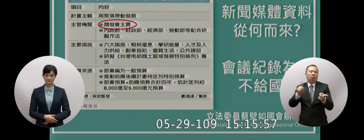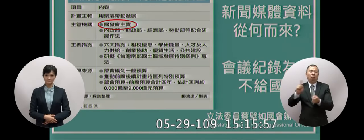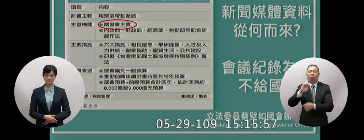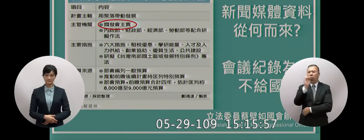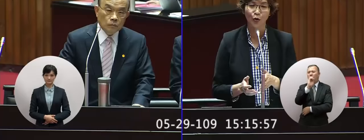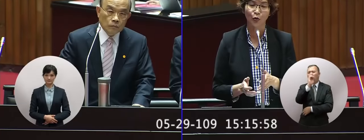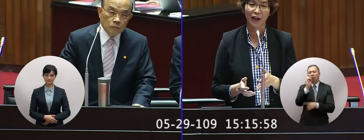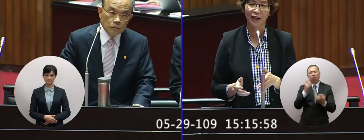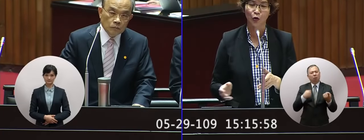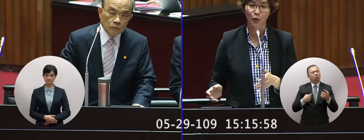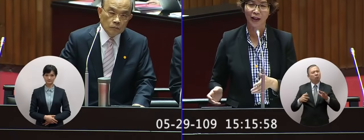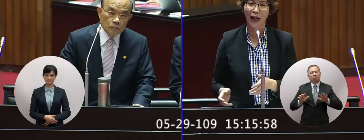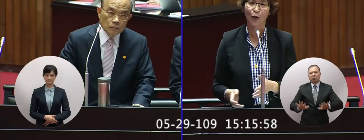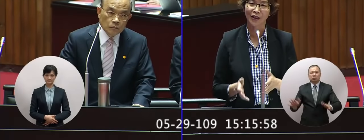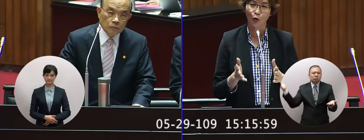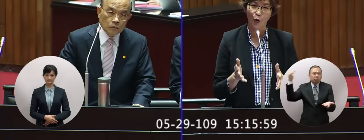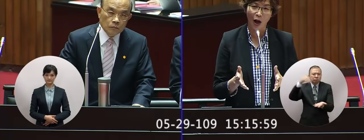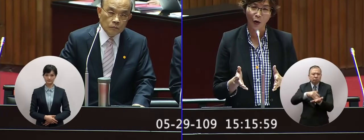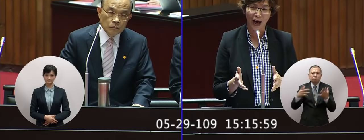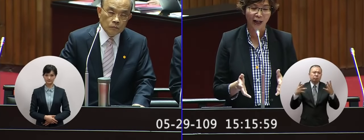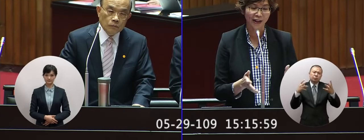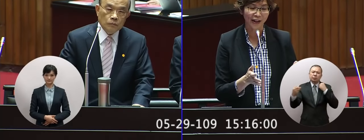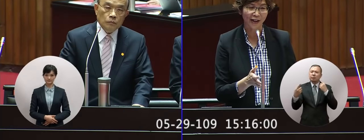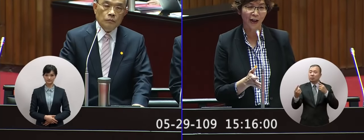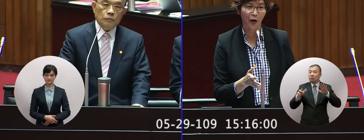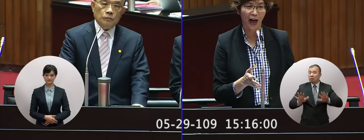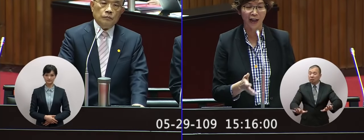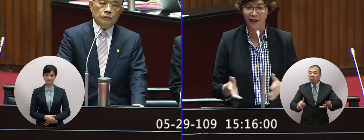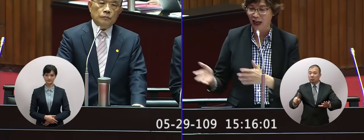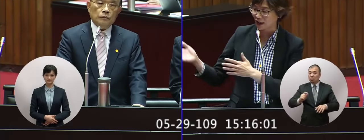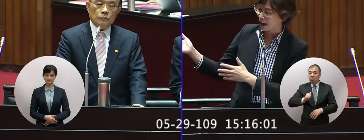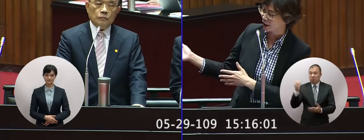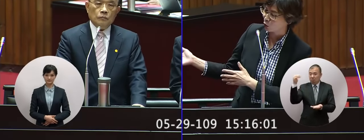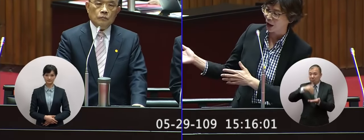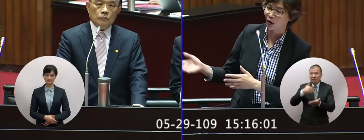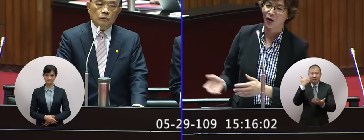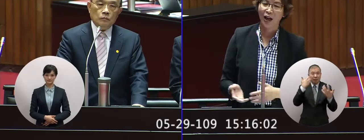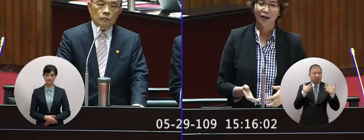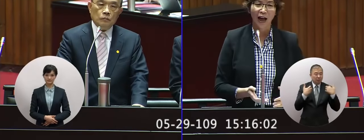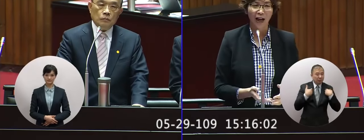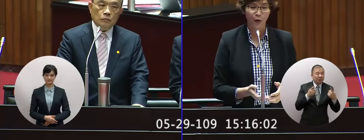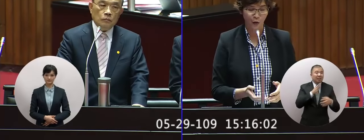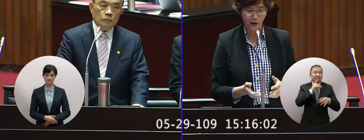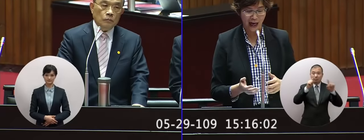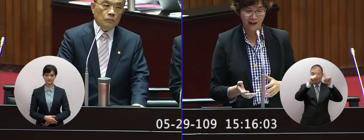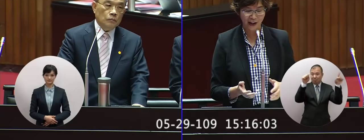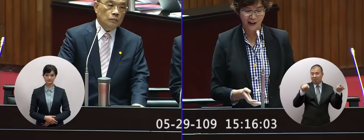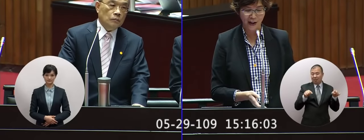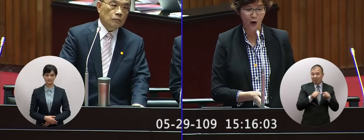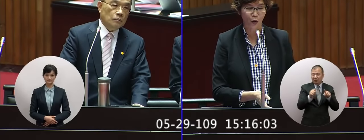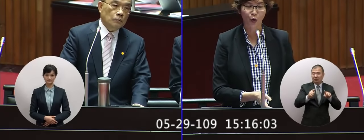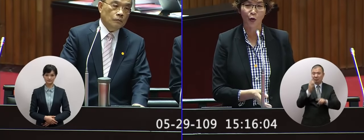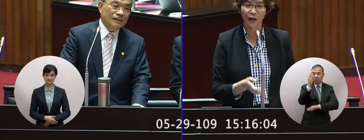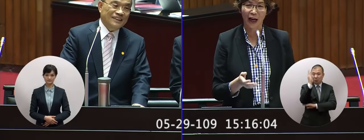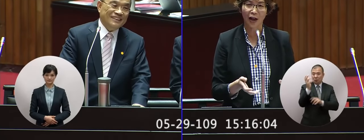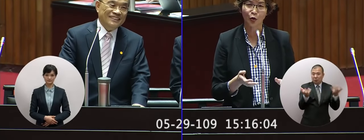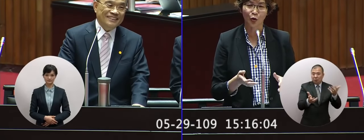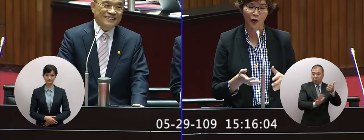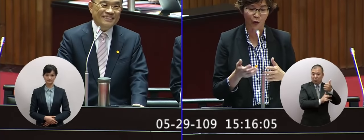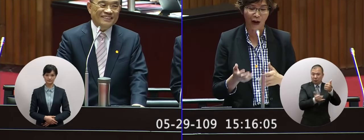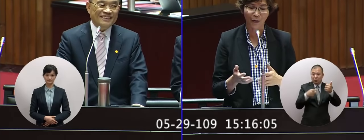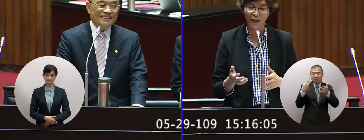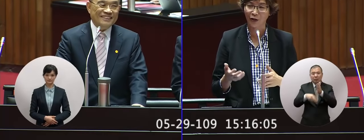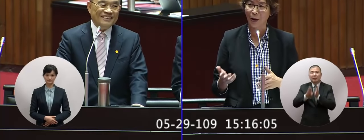在是一直没搞清楚这个主政单位是国发会还是行政院还是张大政委吼，那我想这个之后如果我